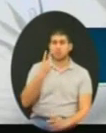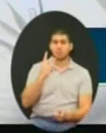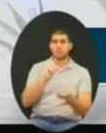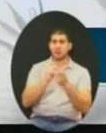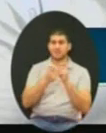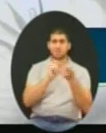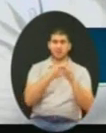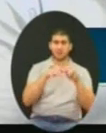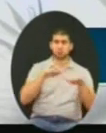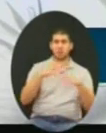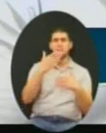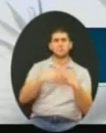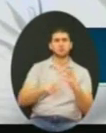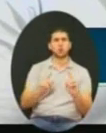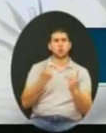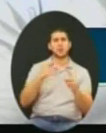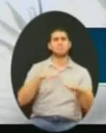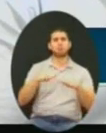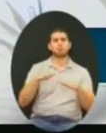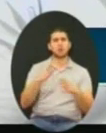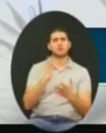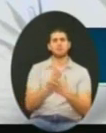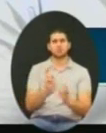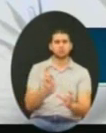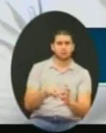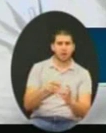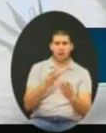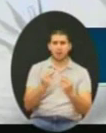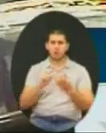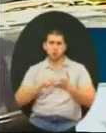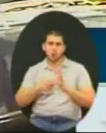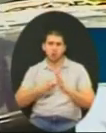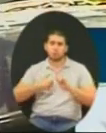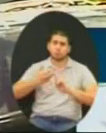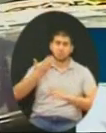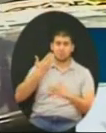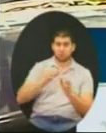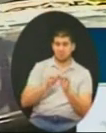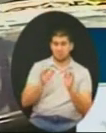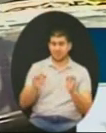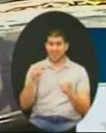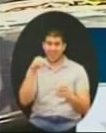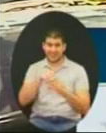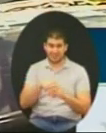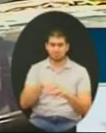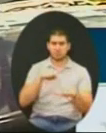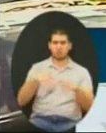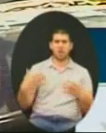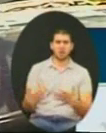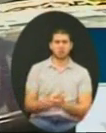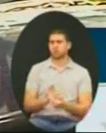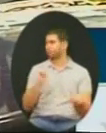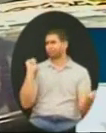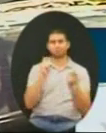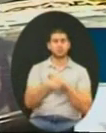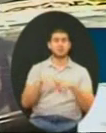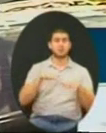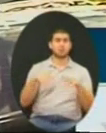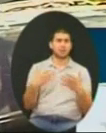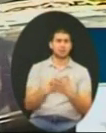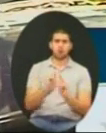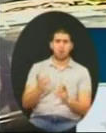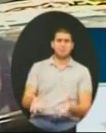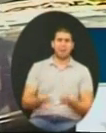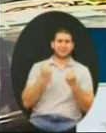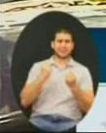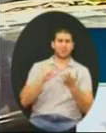מה שקורה זה בסופו של יום, שממשלה נכנסת, באה עם הרבה מאוד תוכניות, איך שהיא מתחילה ליישם, מגיעה ממשלה חדשה, כמובן שהממשלה החדשה לא מאמצת